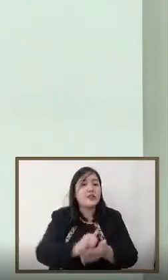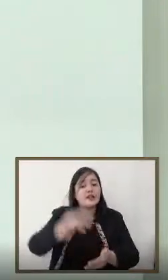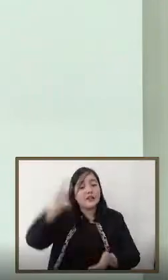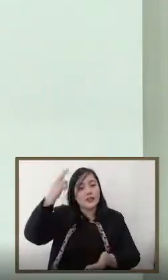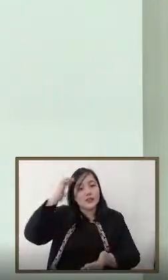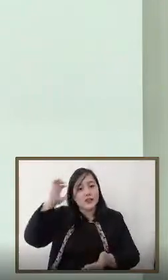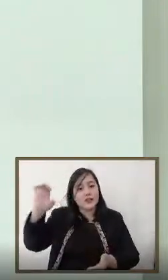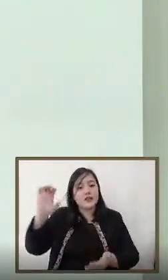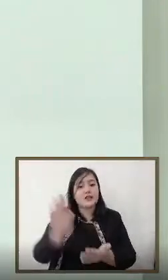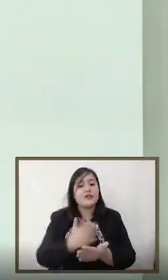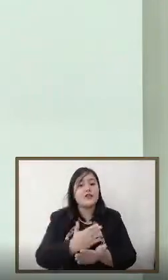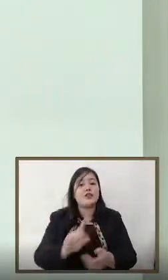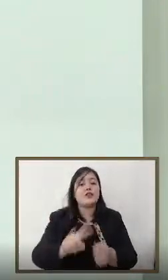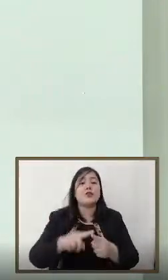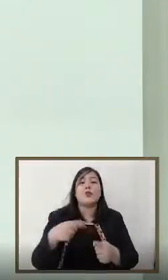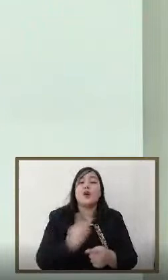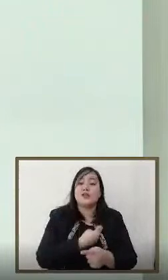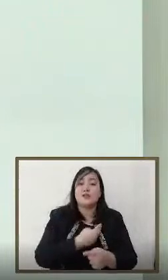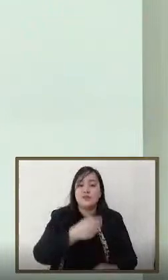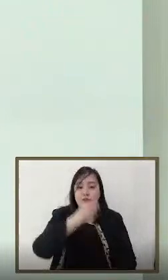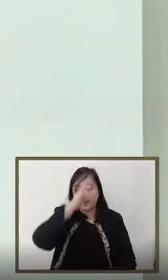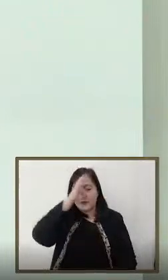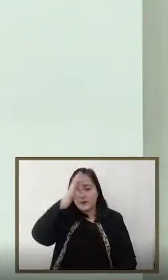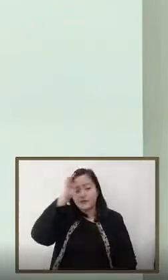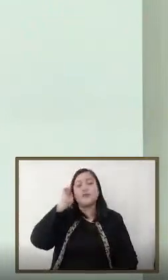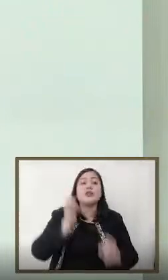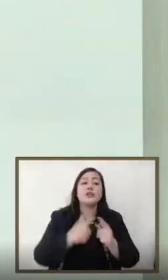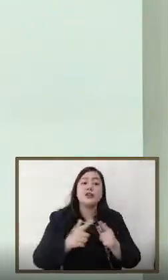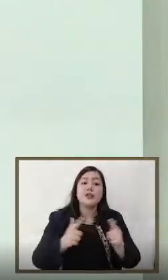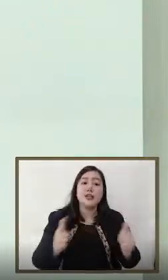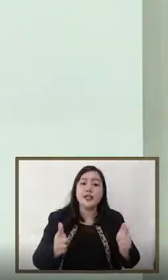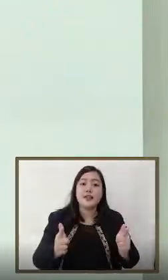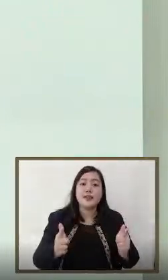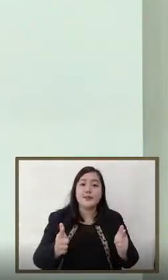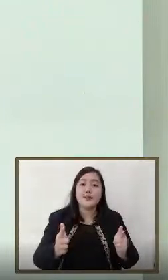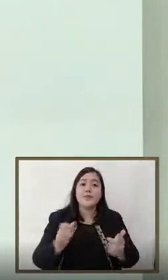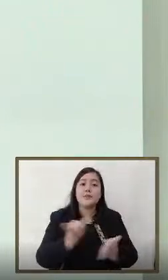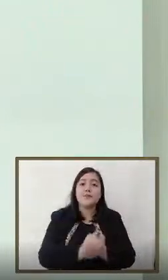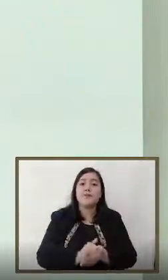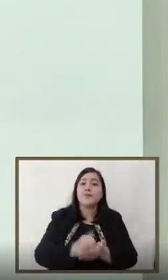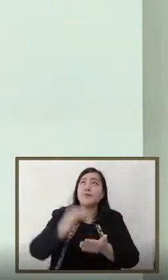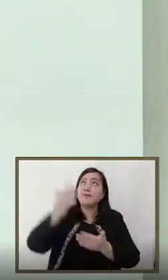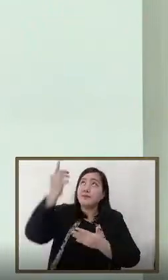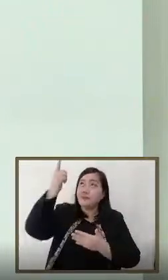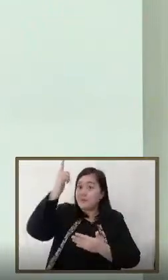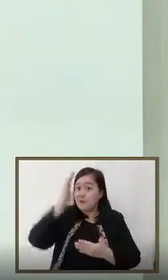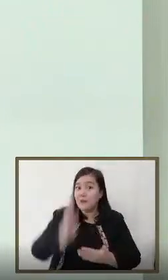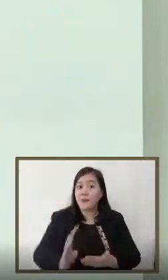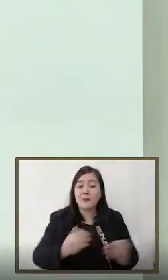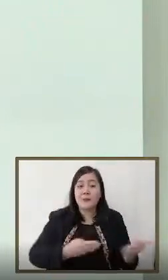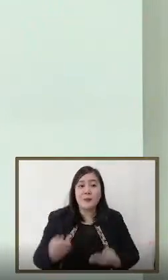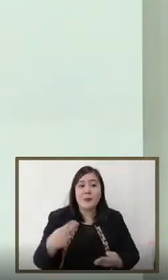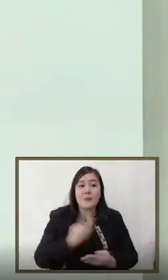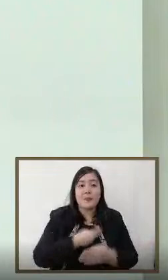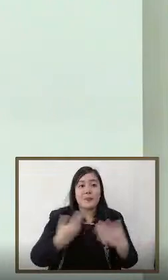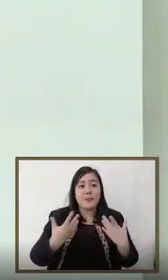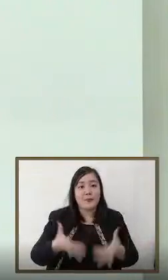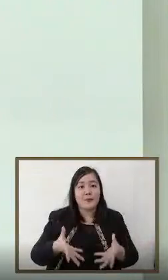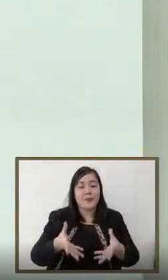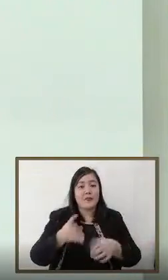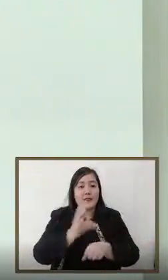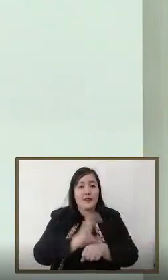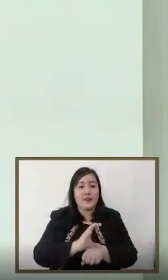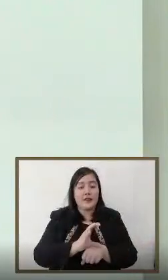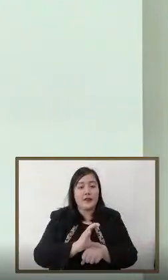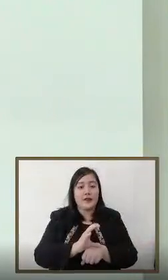talagang grabe, napakabuti ng Panginoon for bringing us into a church na merong ganitong klaseng yung flow